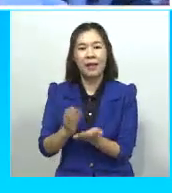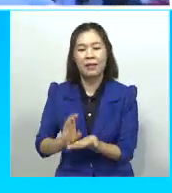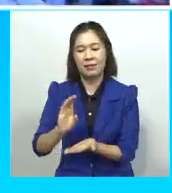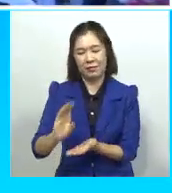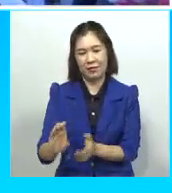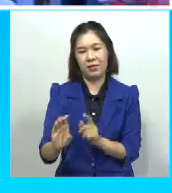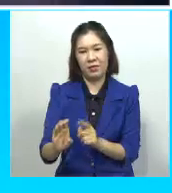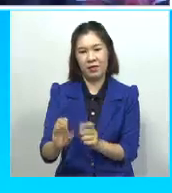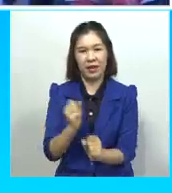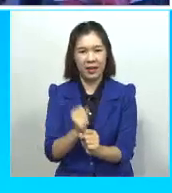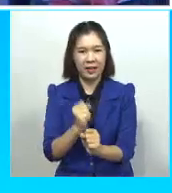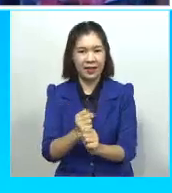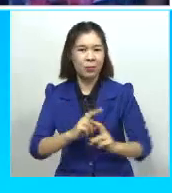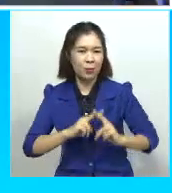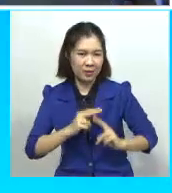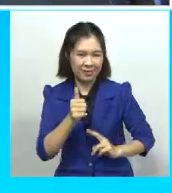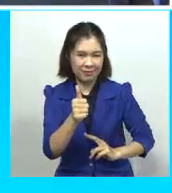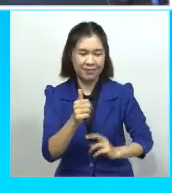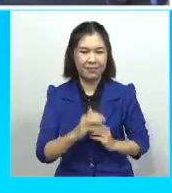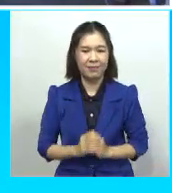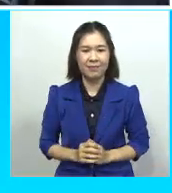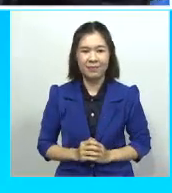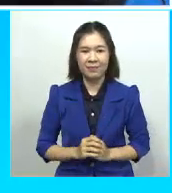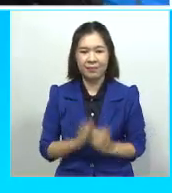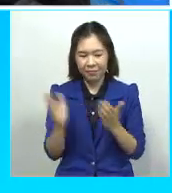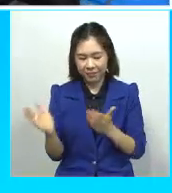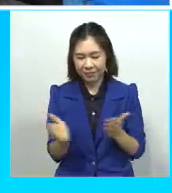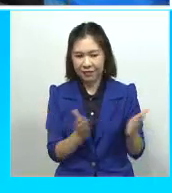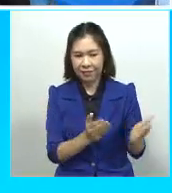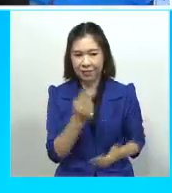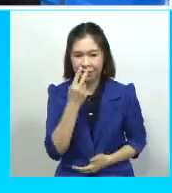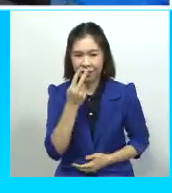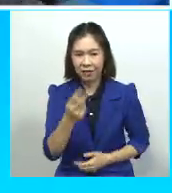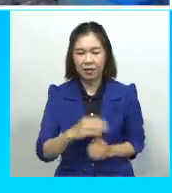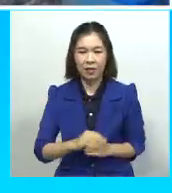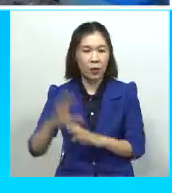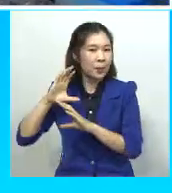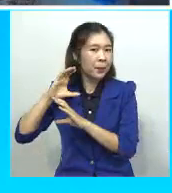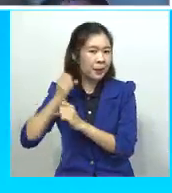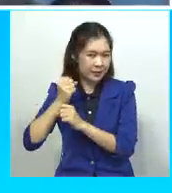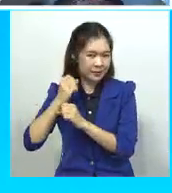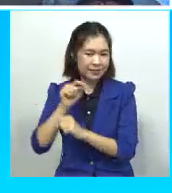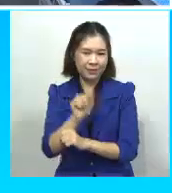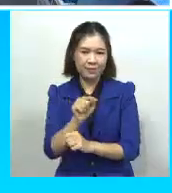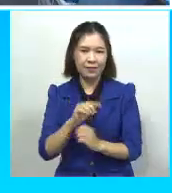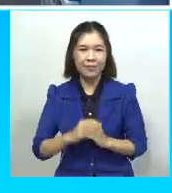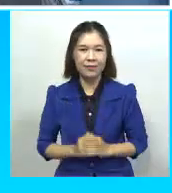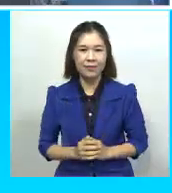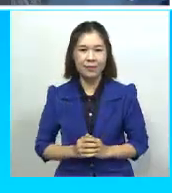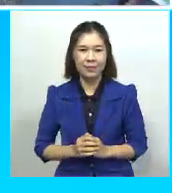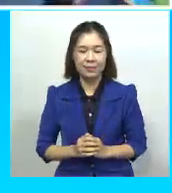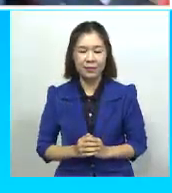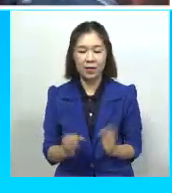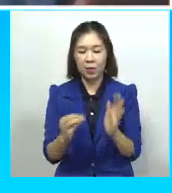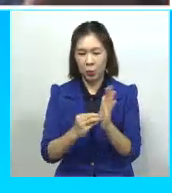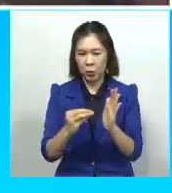สามารถระดมทุนสร้างธุรกิจได้จริงจากพรรคพลังประชารัฐไปดูพรรคประชาธิปัตย์กันหน่อยนะครับประชาธิปัตย์ใช้แคมเปญกรุ